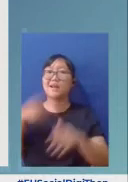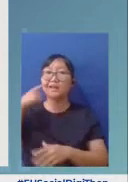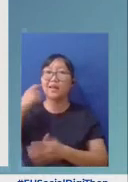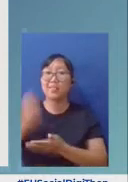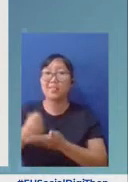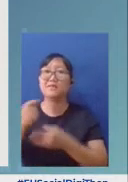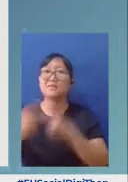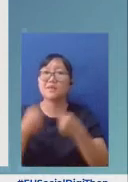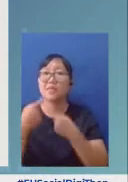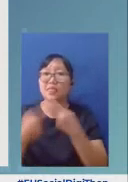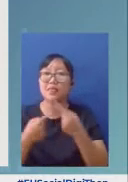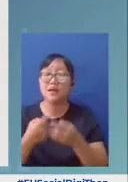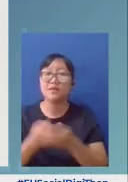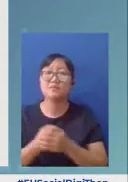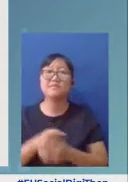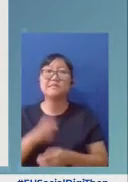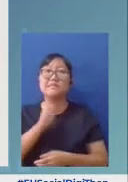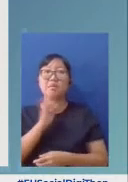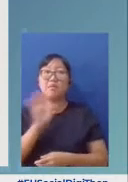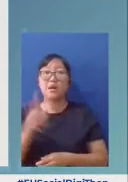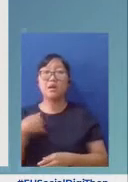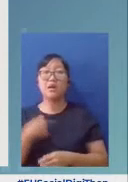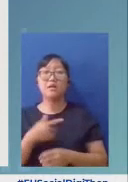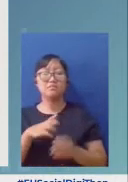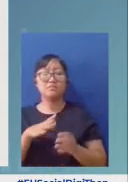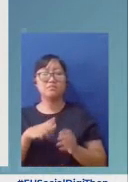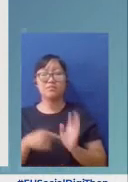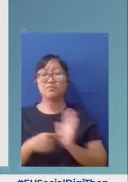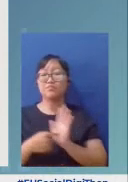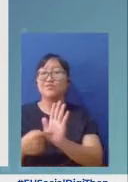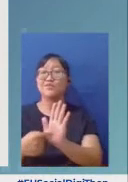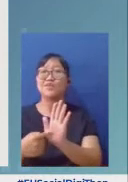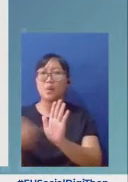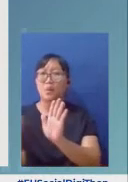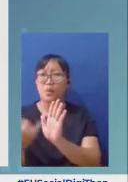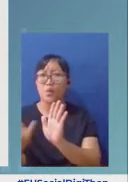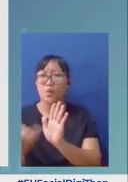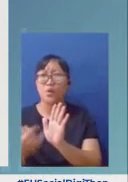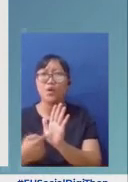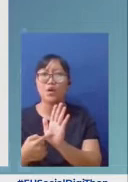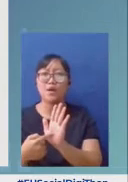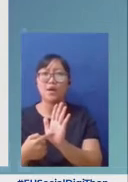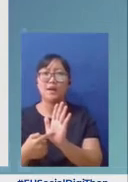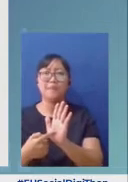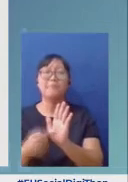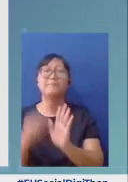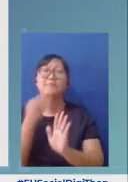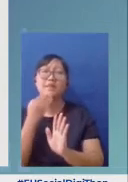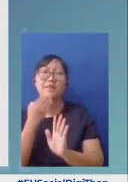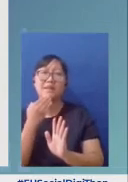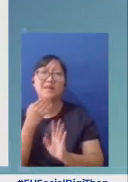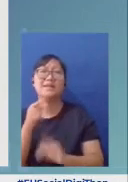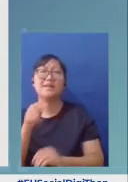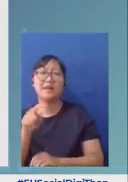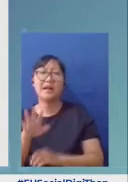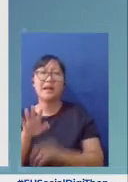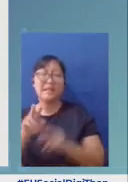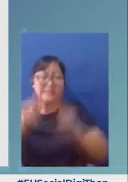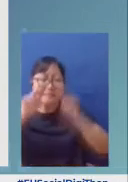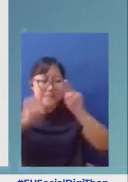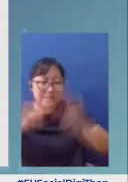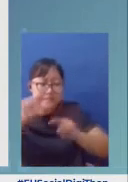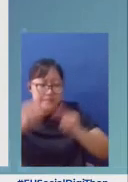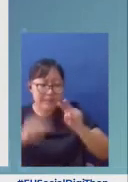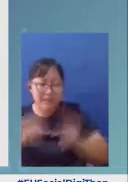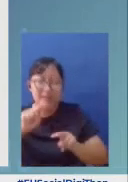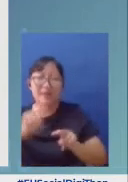dia yang buruk ya. Biasanya kalau ada kompetisi kayak gini akan dicek tuh jejak digitalnya. Ternyata ada